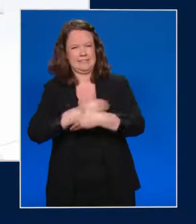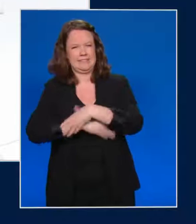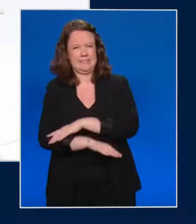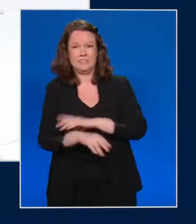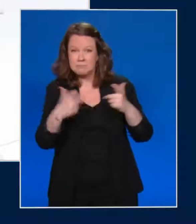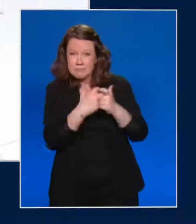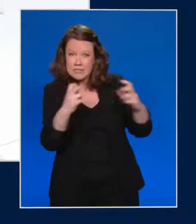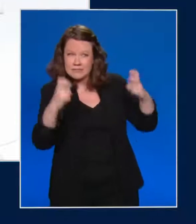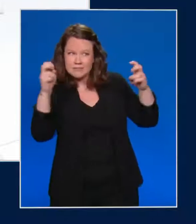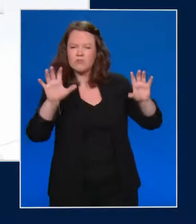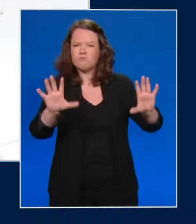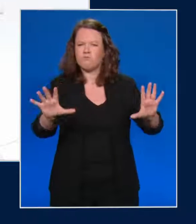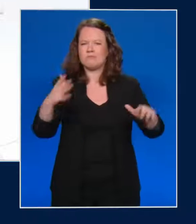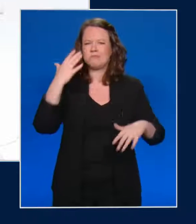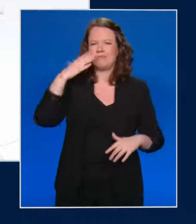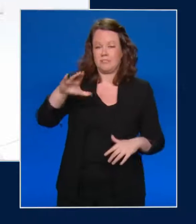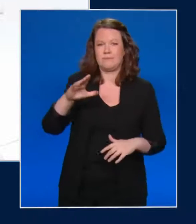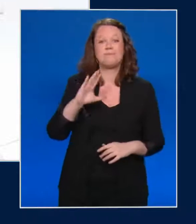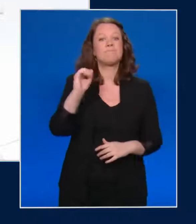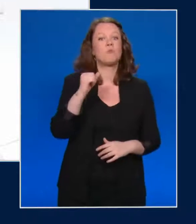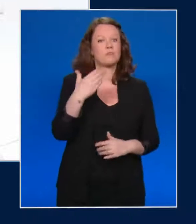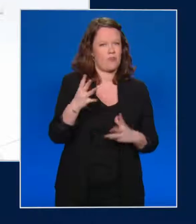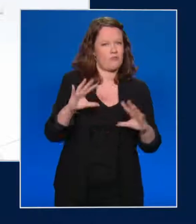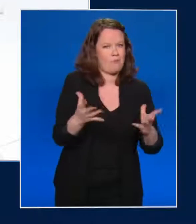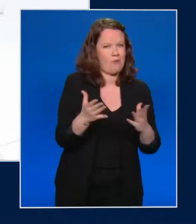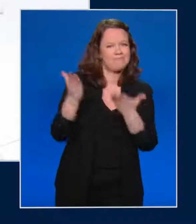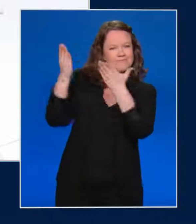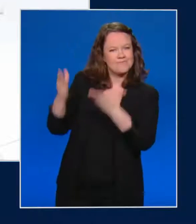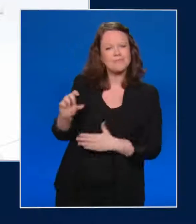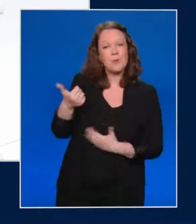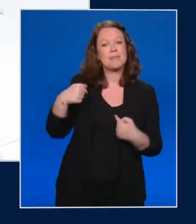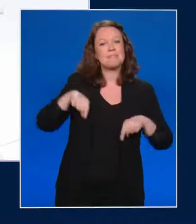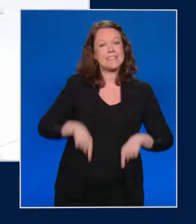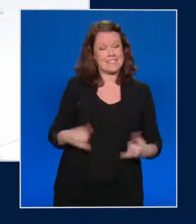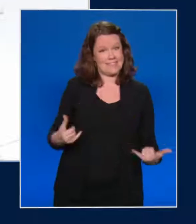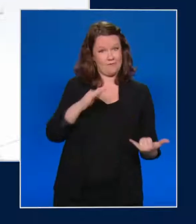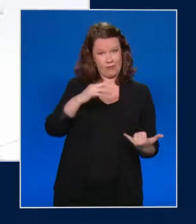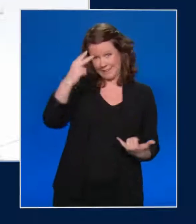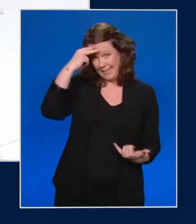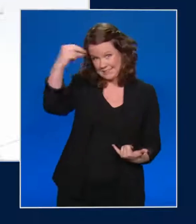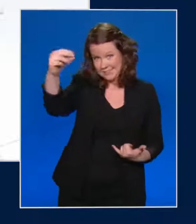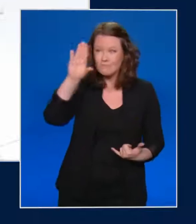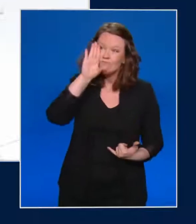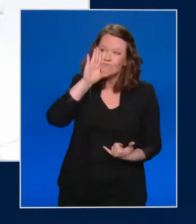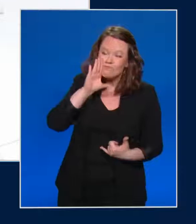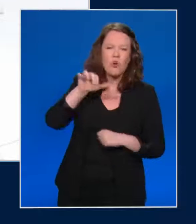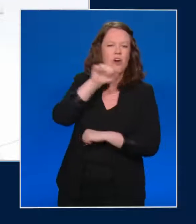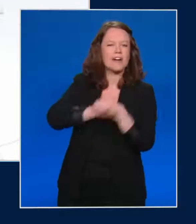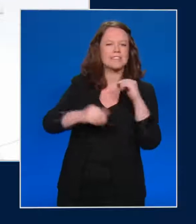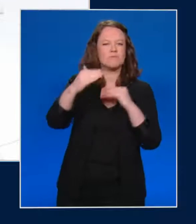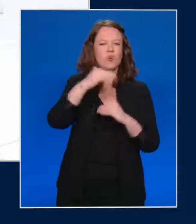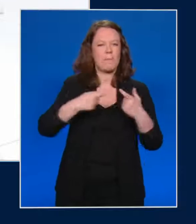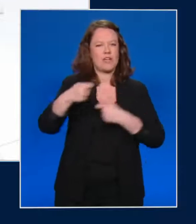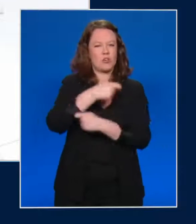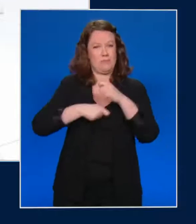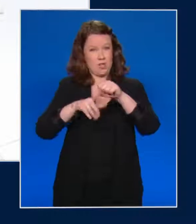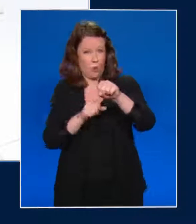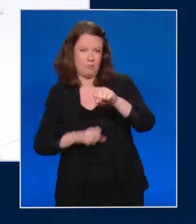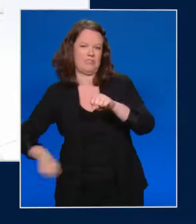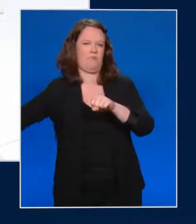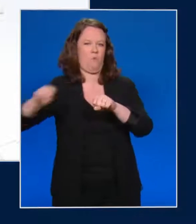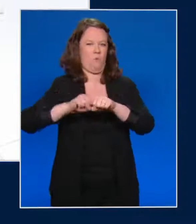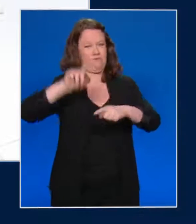d'élaborer pour les prochains jours un plan de résilience économique et social pour répondre à toutes